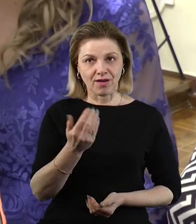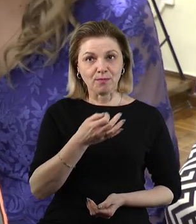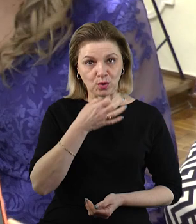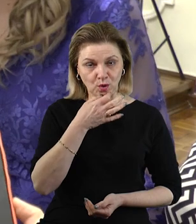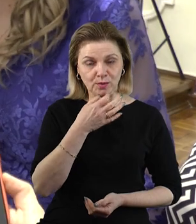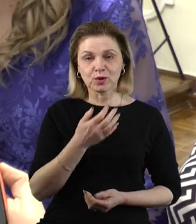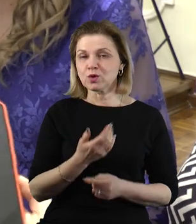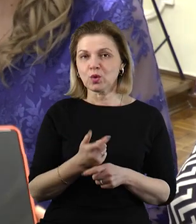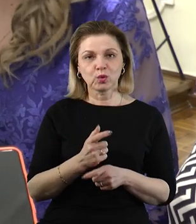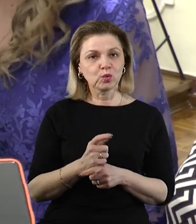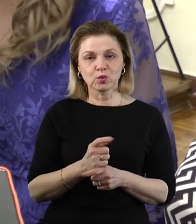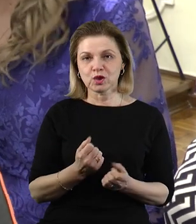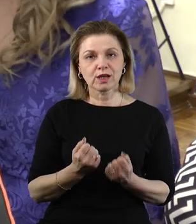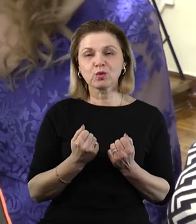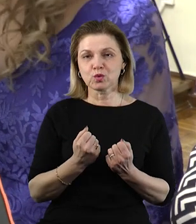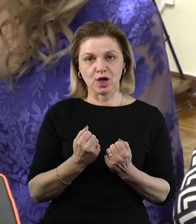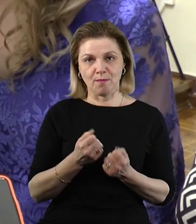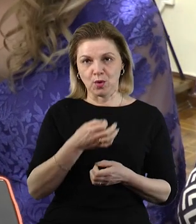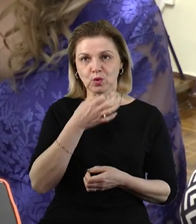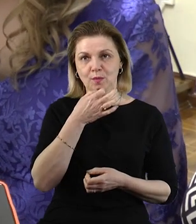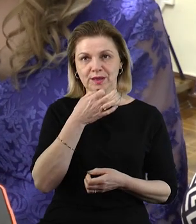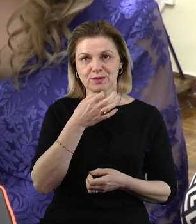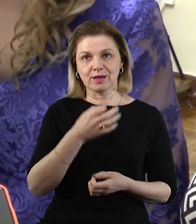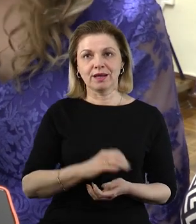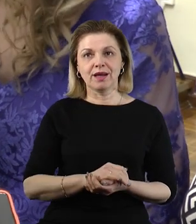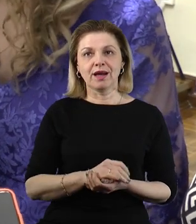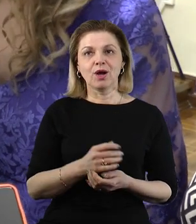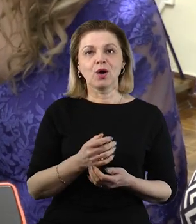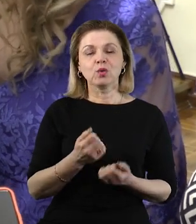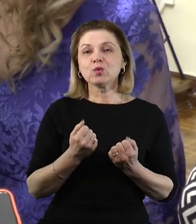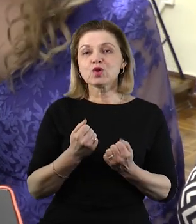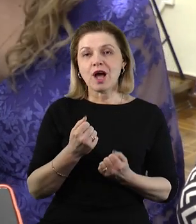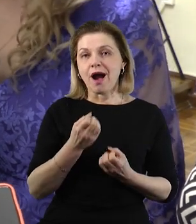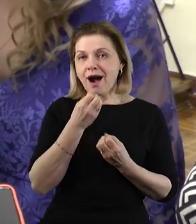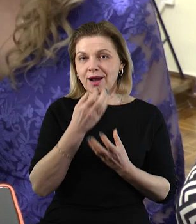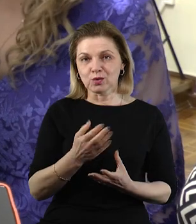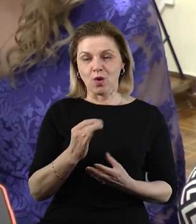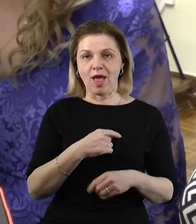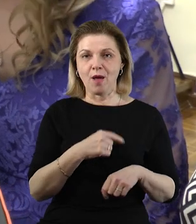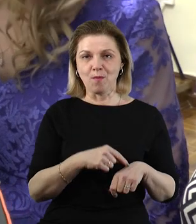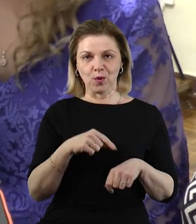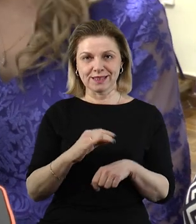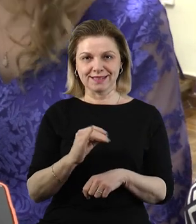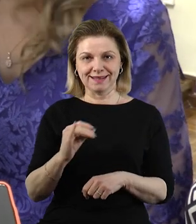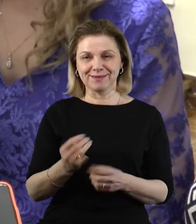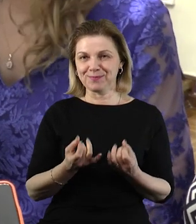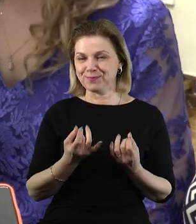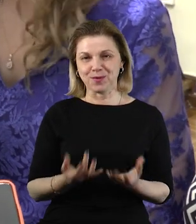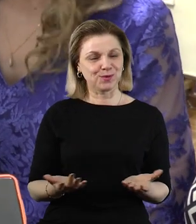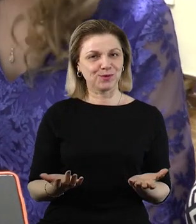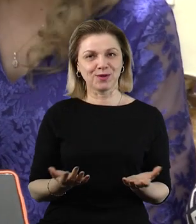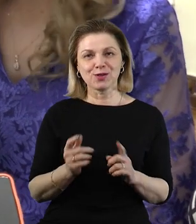які дуже силь падо дуже сильно сподобалось дуже гарно і емоції